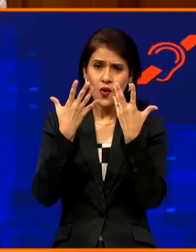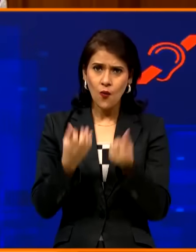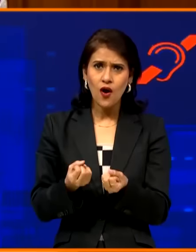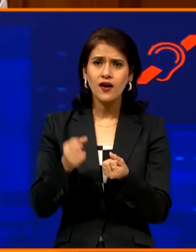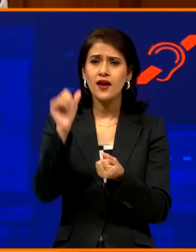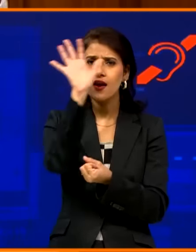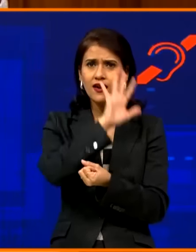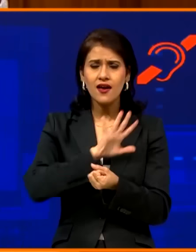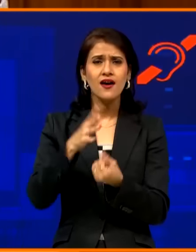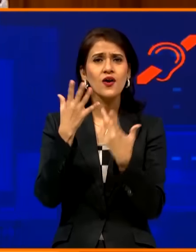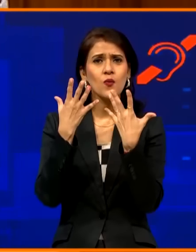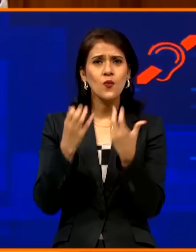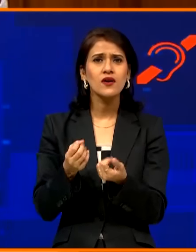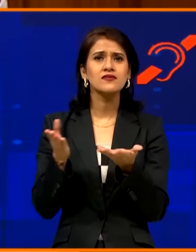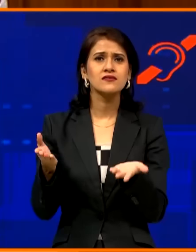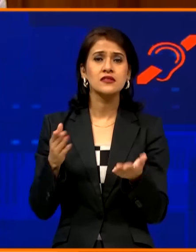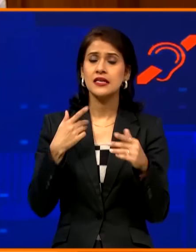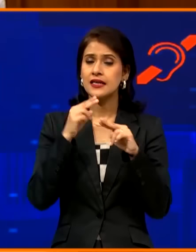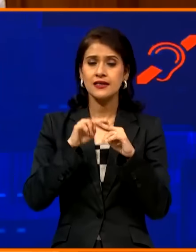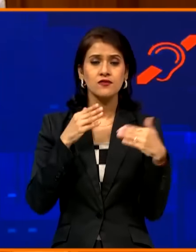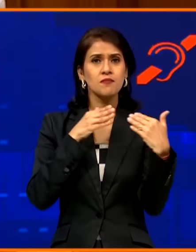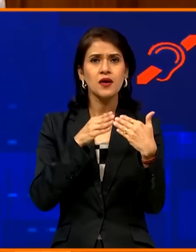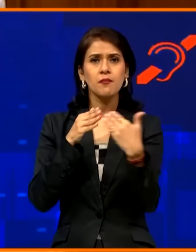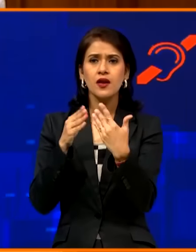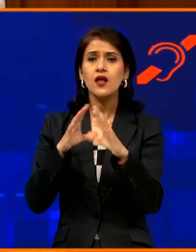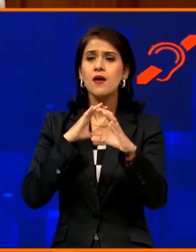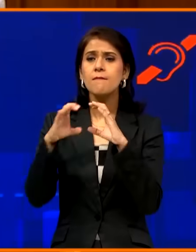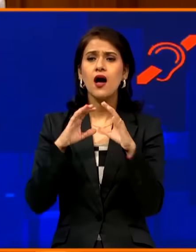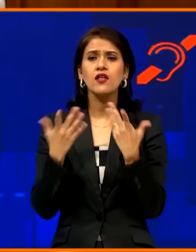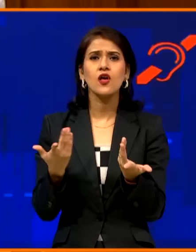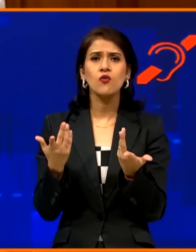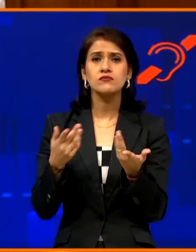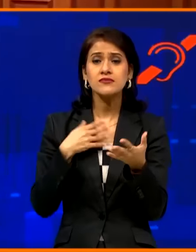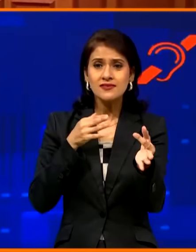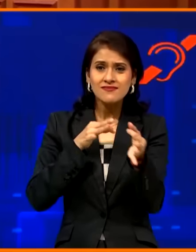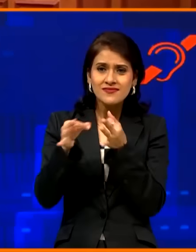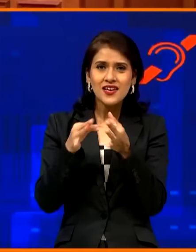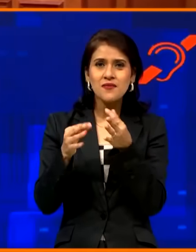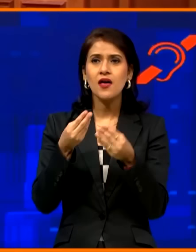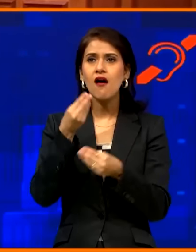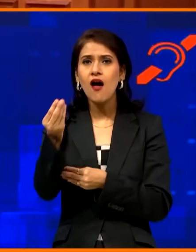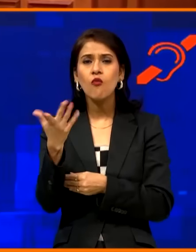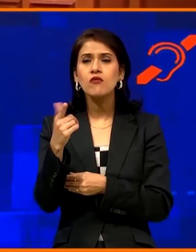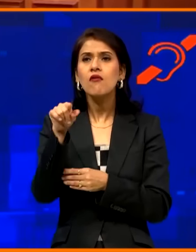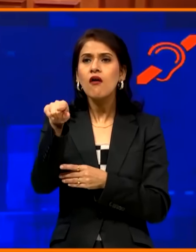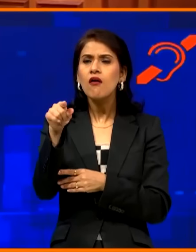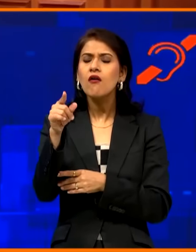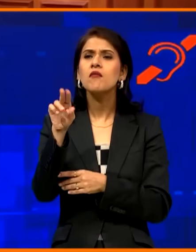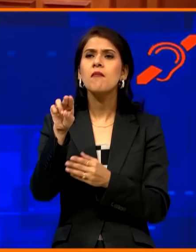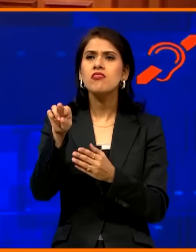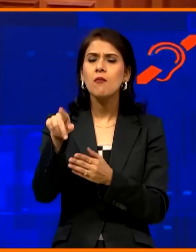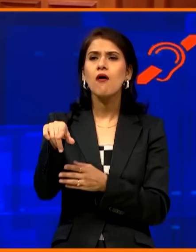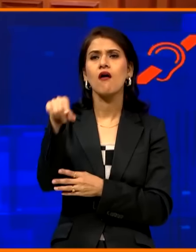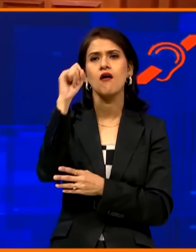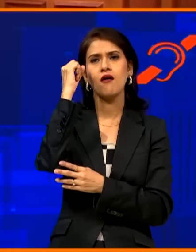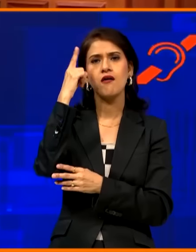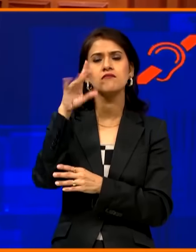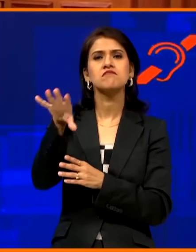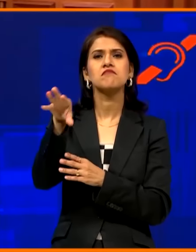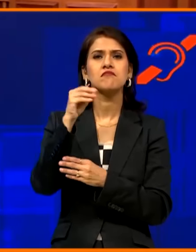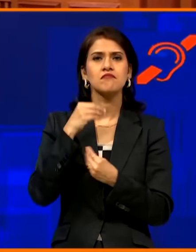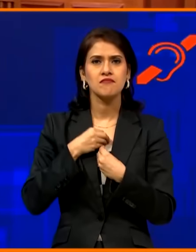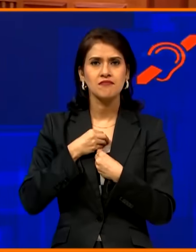जरूरत है नहीं मिलेंगे तो बात कैसे होगी कैसे समझाएंगे कैसे समझे े ये तो जरूरी चीज है हम